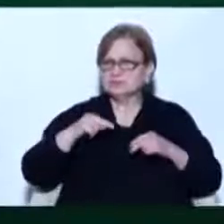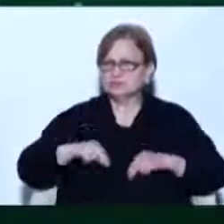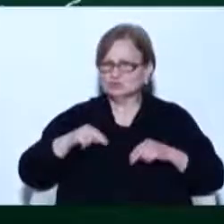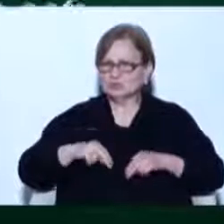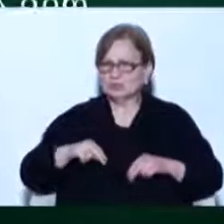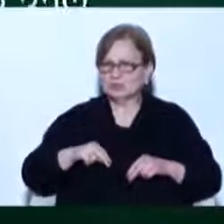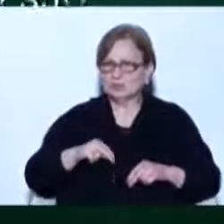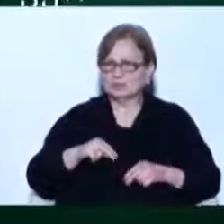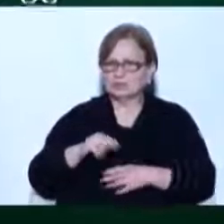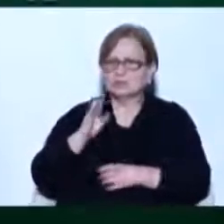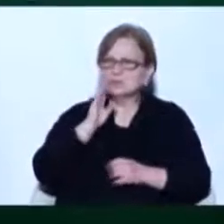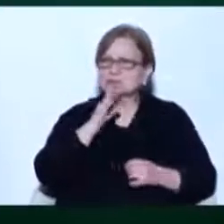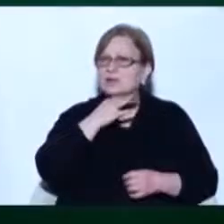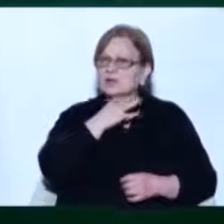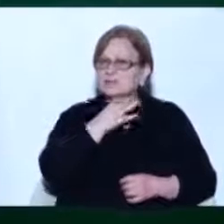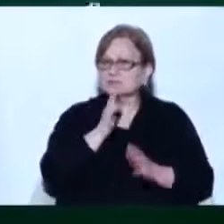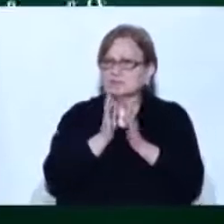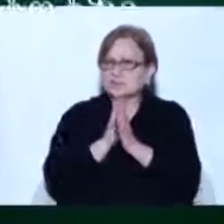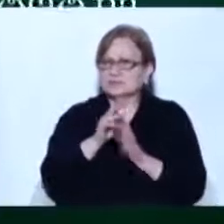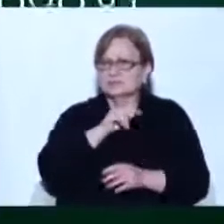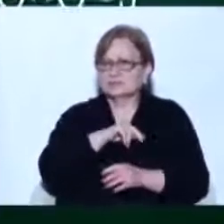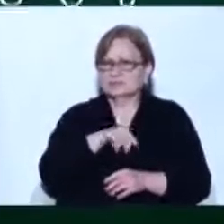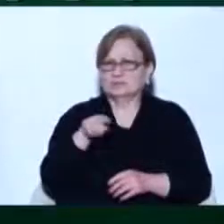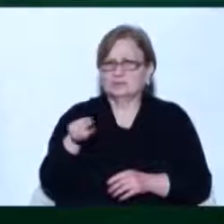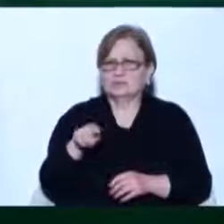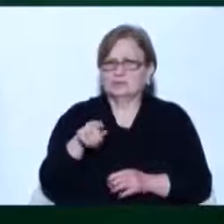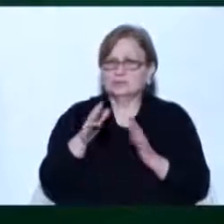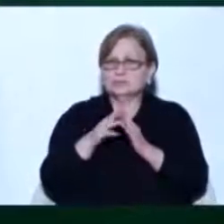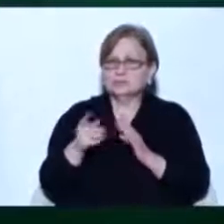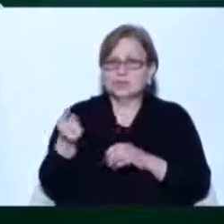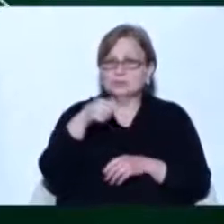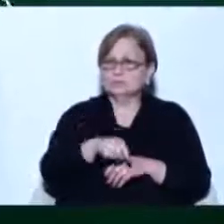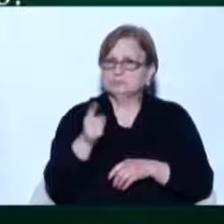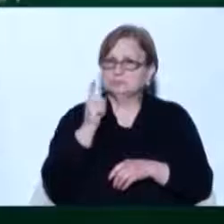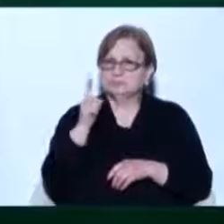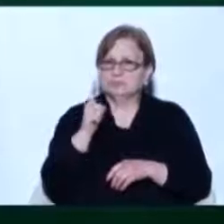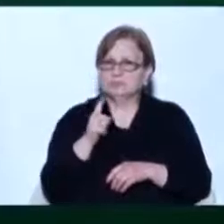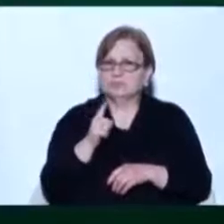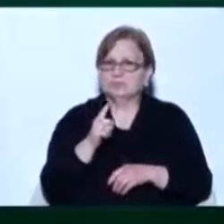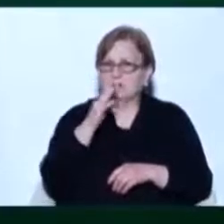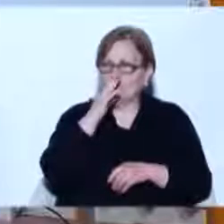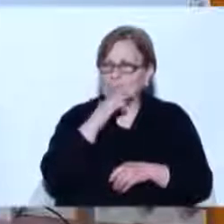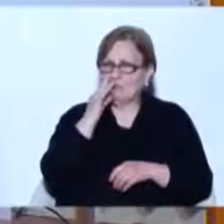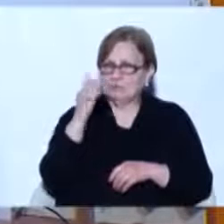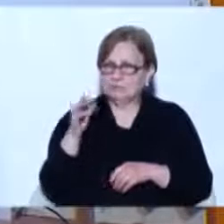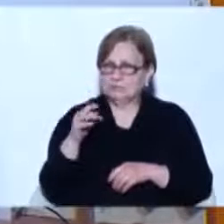არ ეხვეწებოდა დედა. იცოდეს სახლში აღარ შემოგიშვებ, ემუქრებოდა